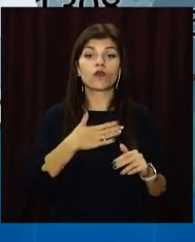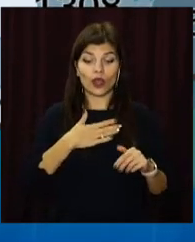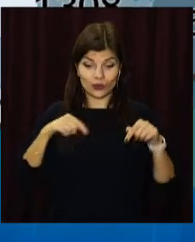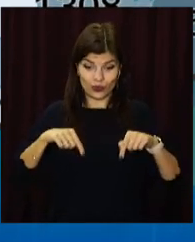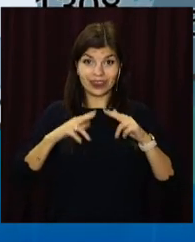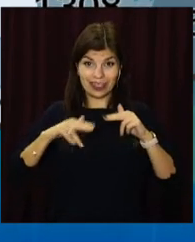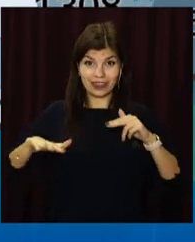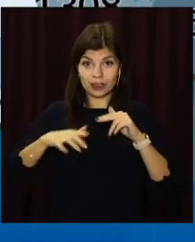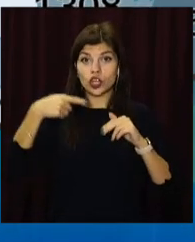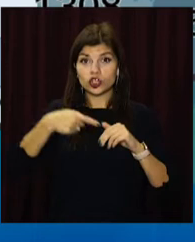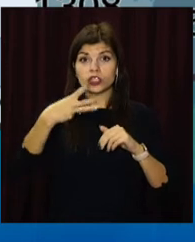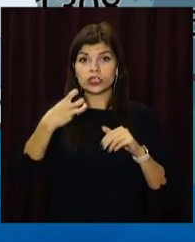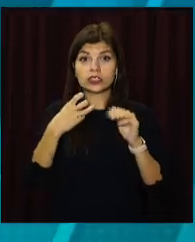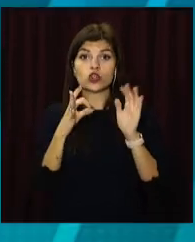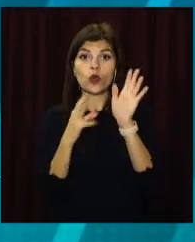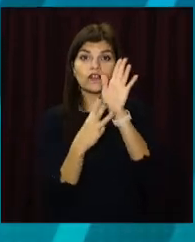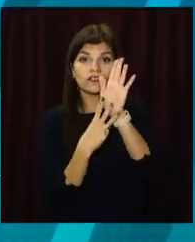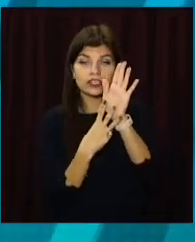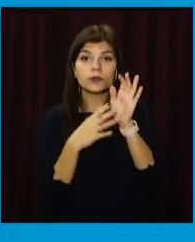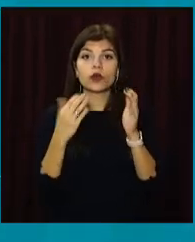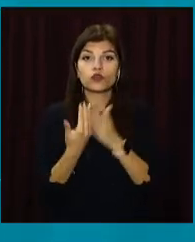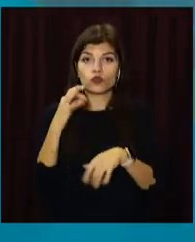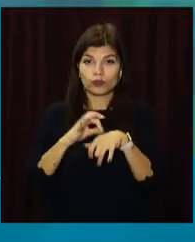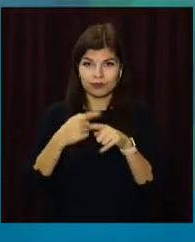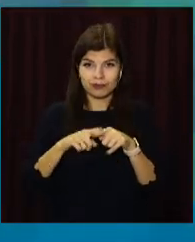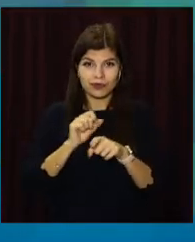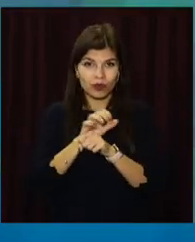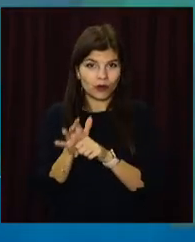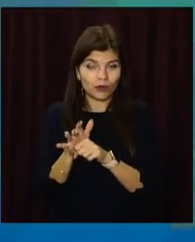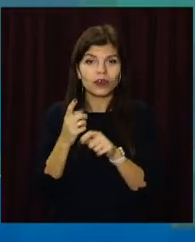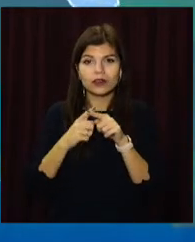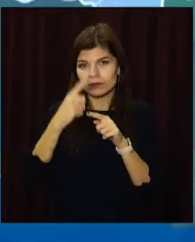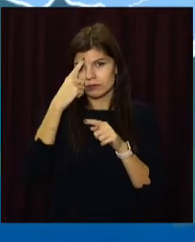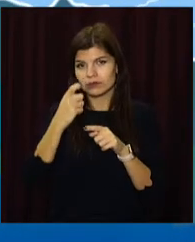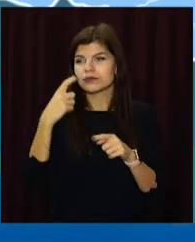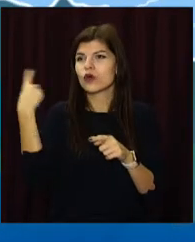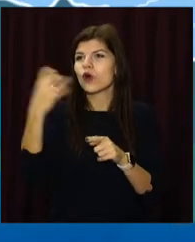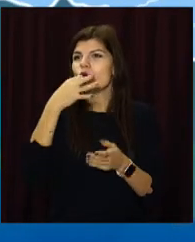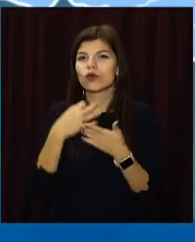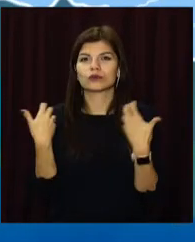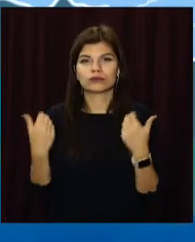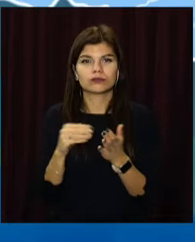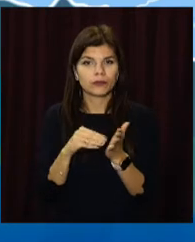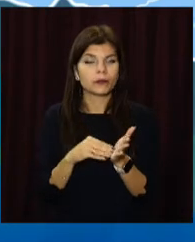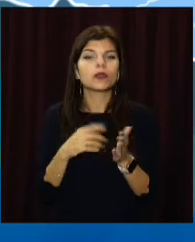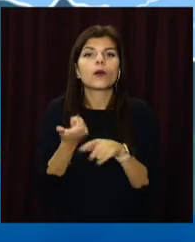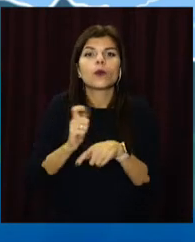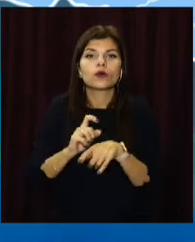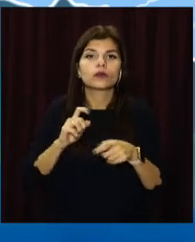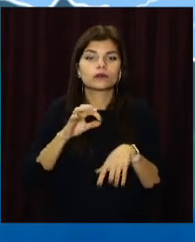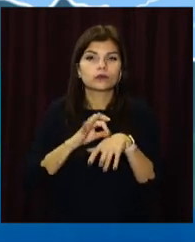регіоні виявили 1308 нових недужих, повідомили в обласному департаменті охорони здоров'я. Найбільше